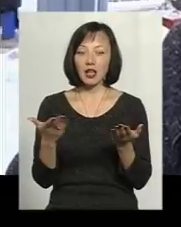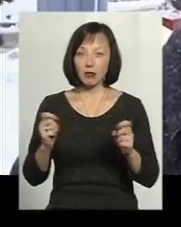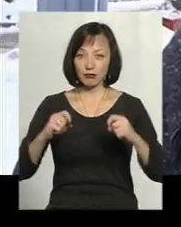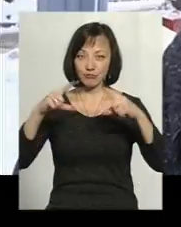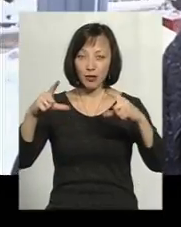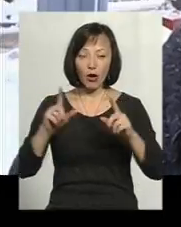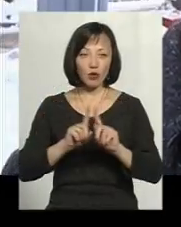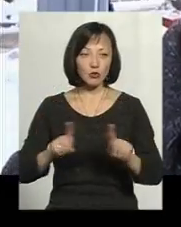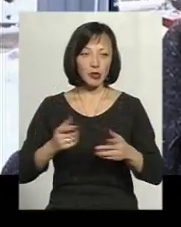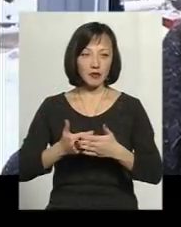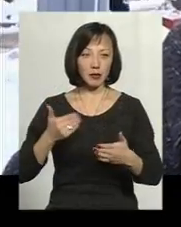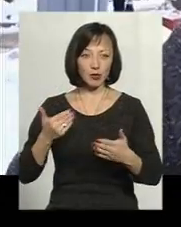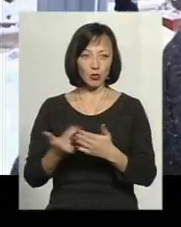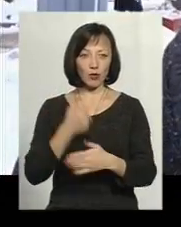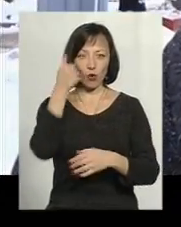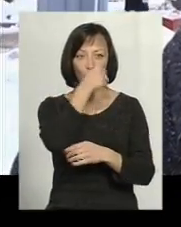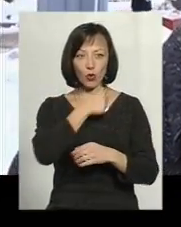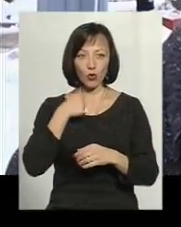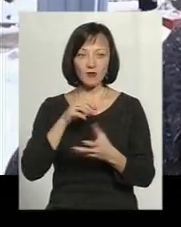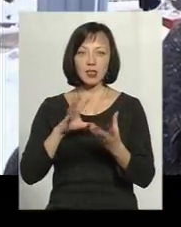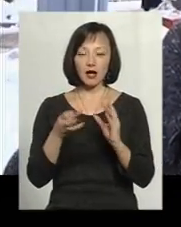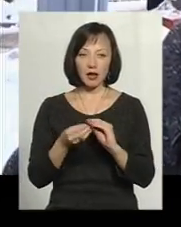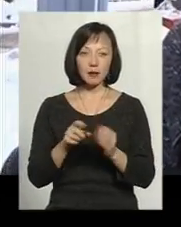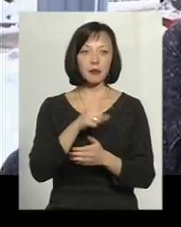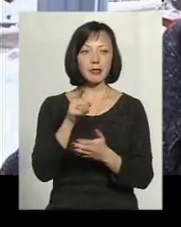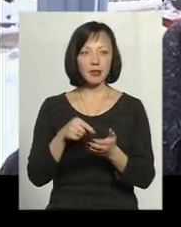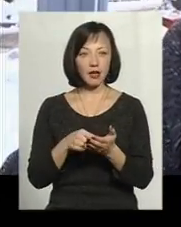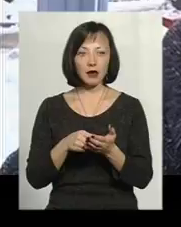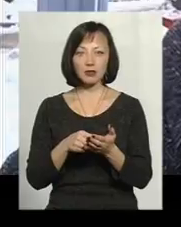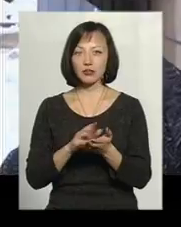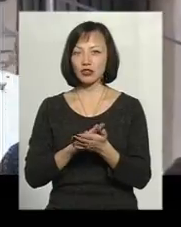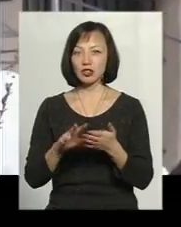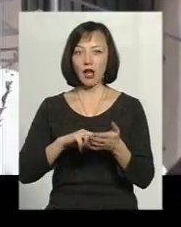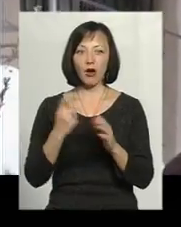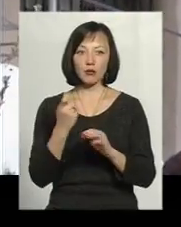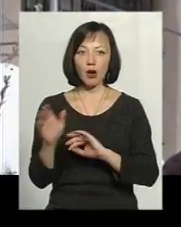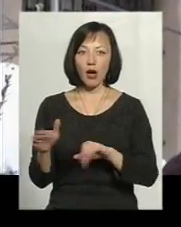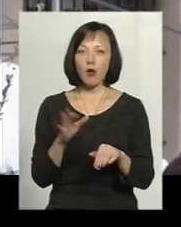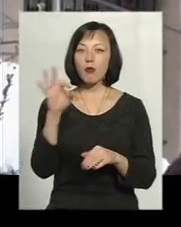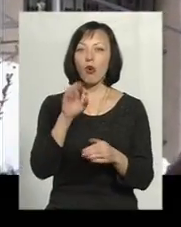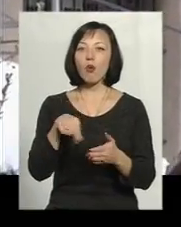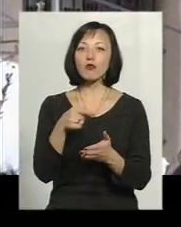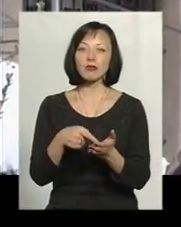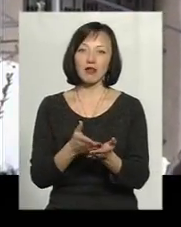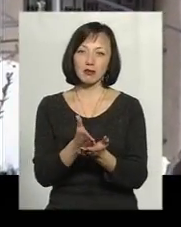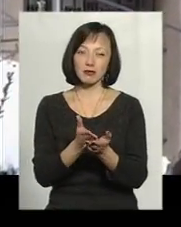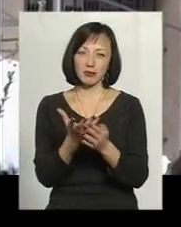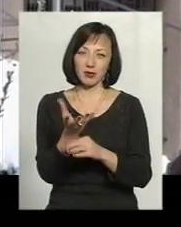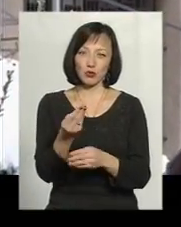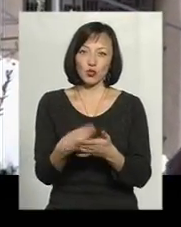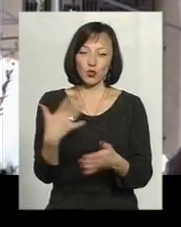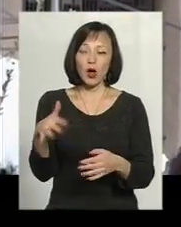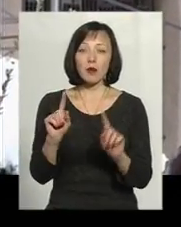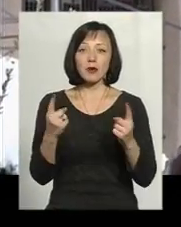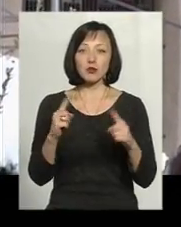вверх, а особливо напередодні Нового року. Взагалі, це питання такі чисто економічні. По поводу комунальних платежей все-таки. Почему